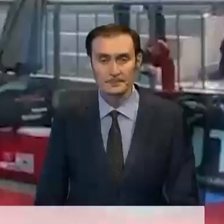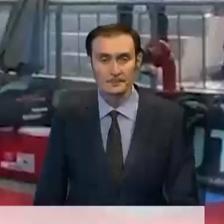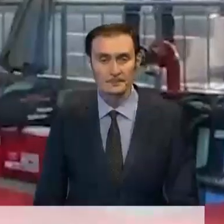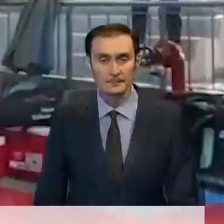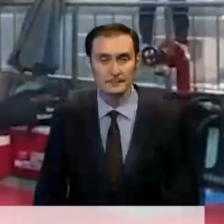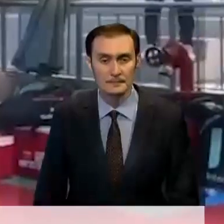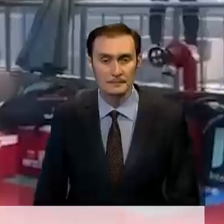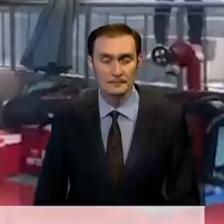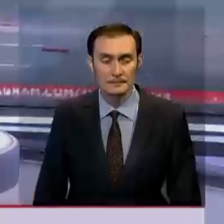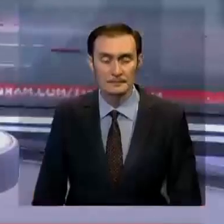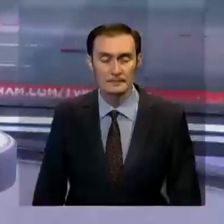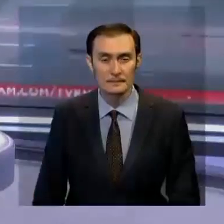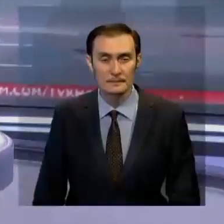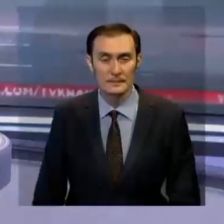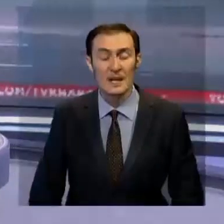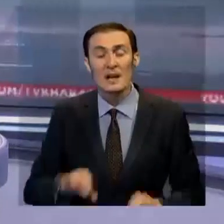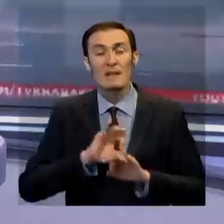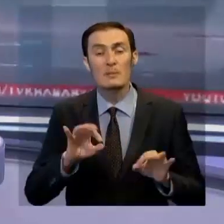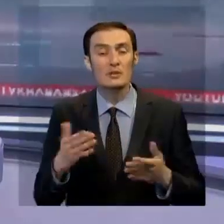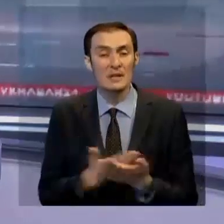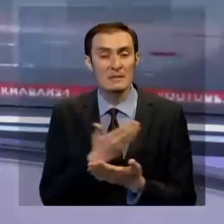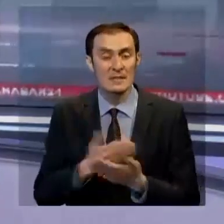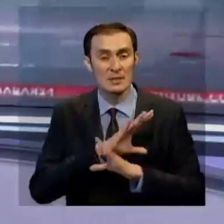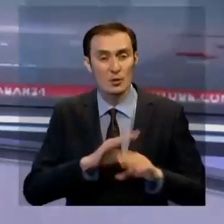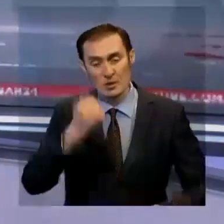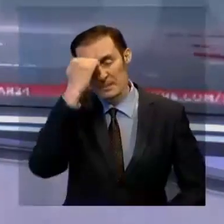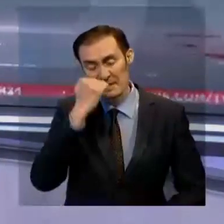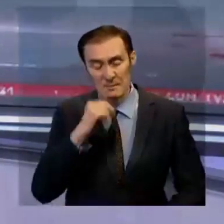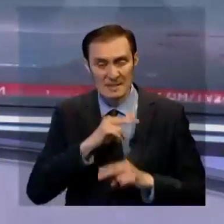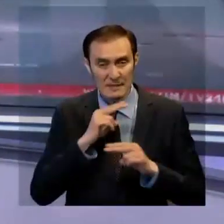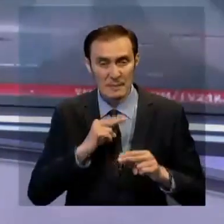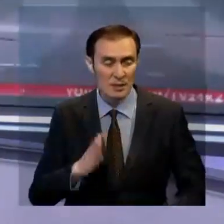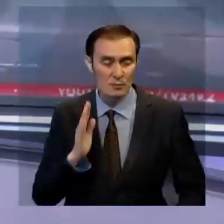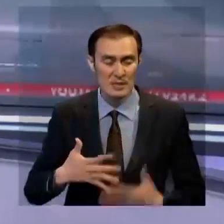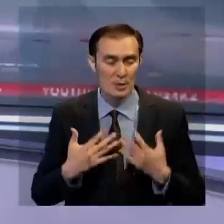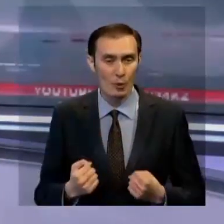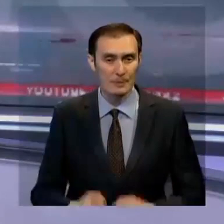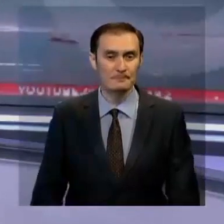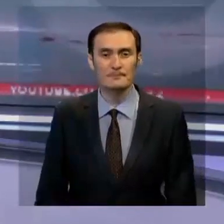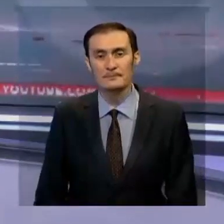К этой минуте все. Спасибо, что смотрите «Хабар 24».